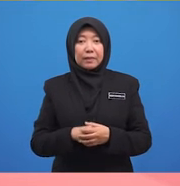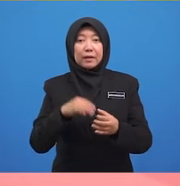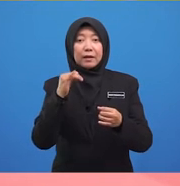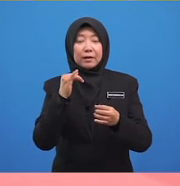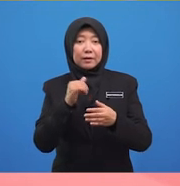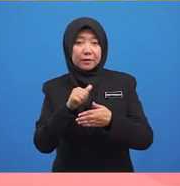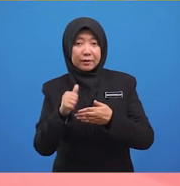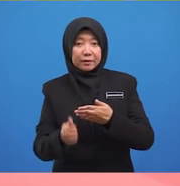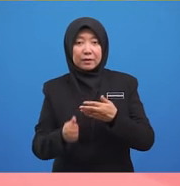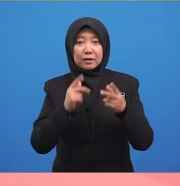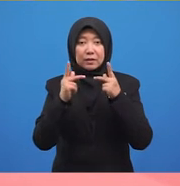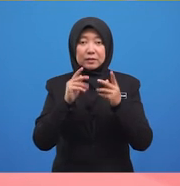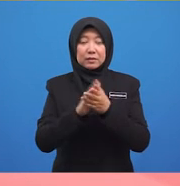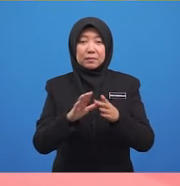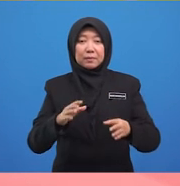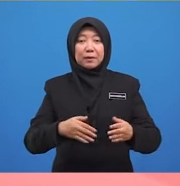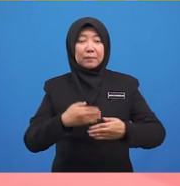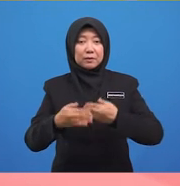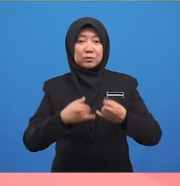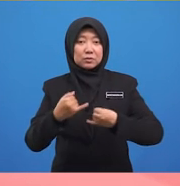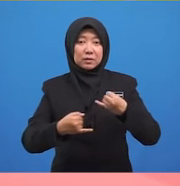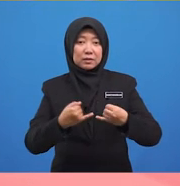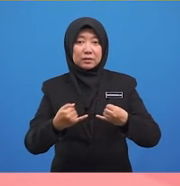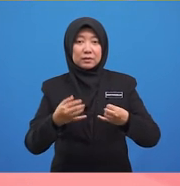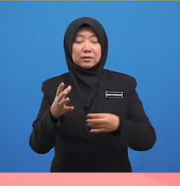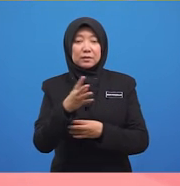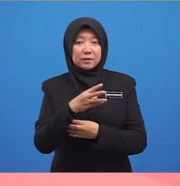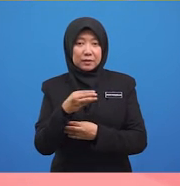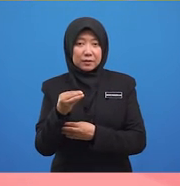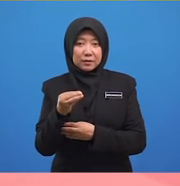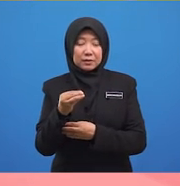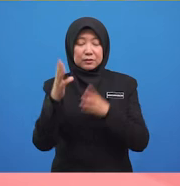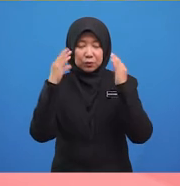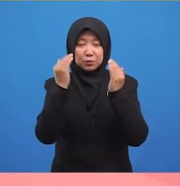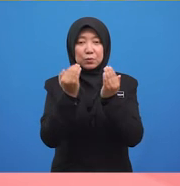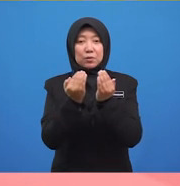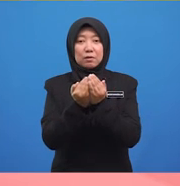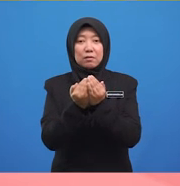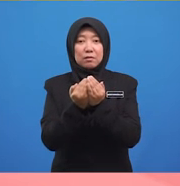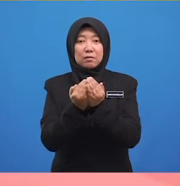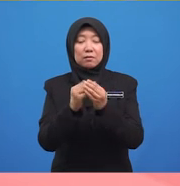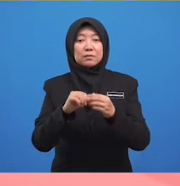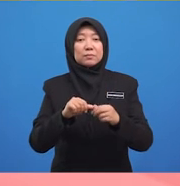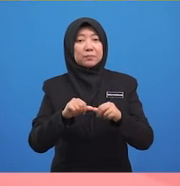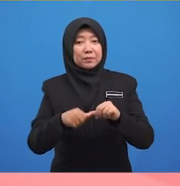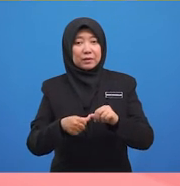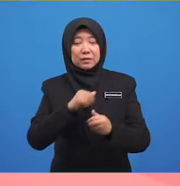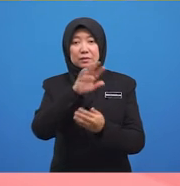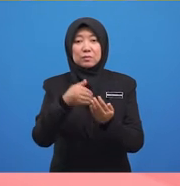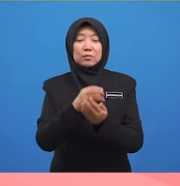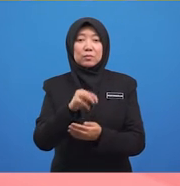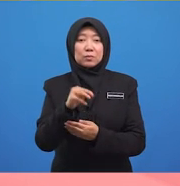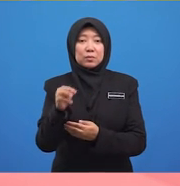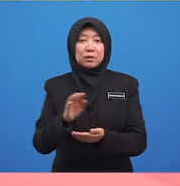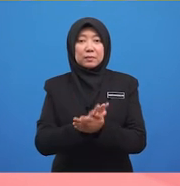Akhir kata, selamat maju jaya dan cikgu doakan semoga semua